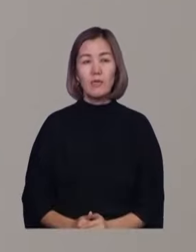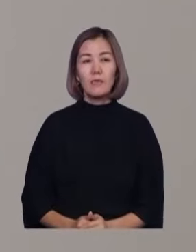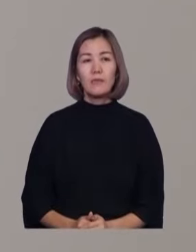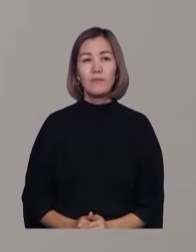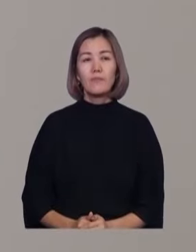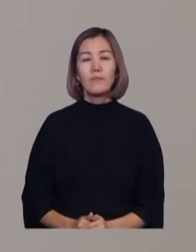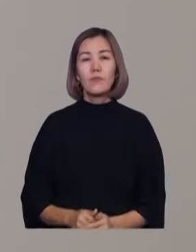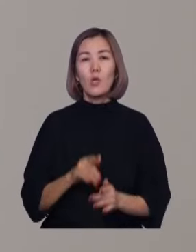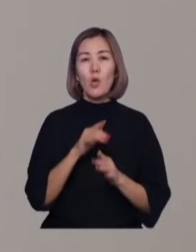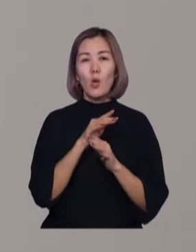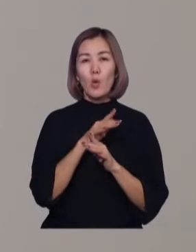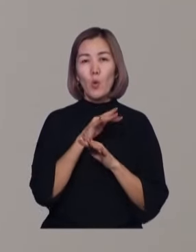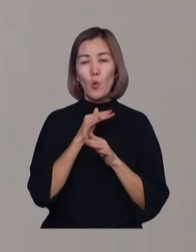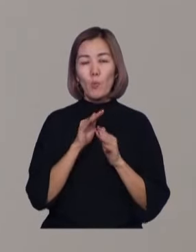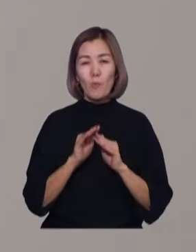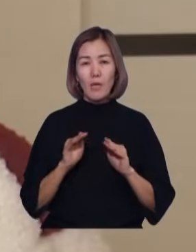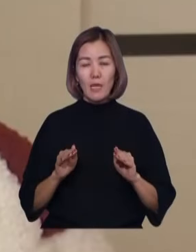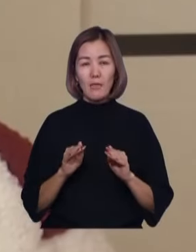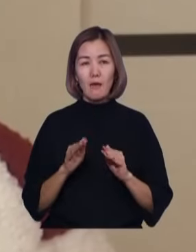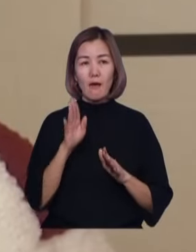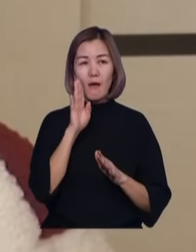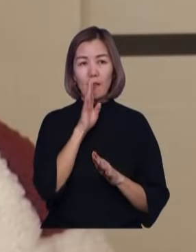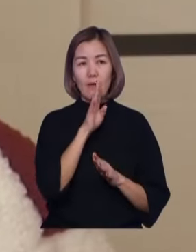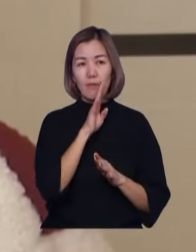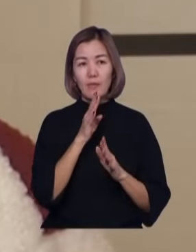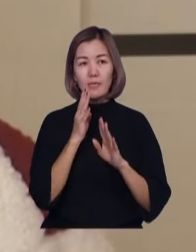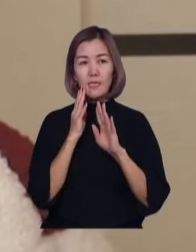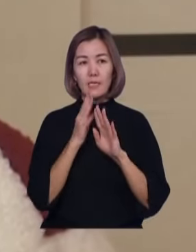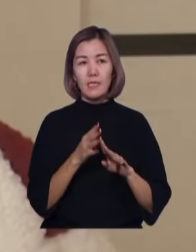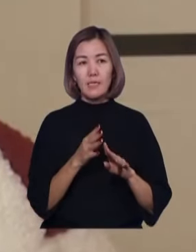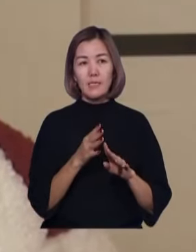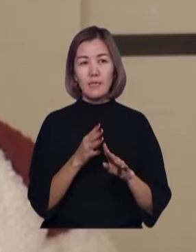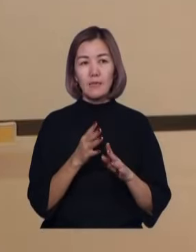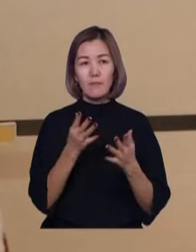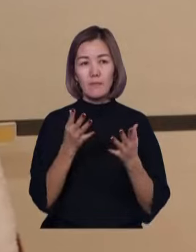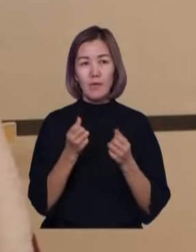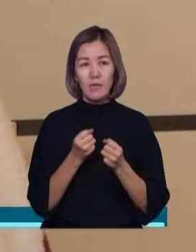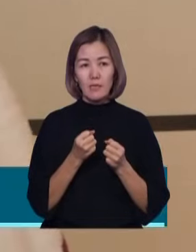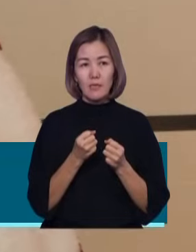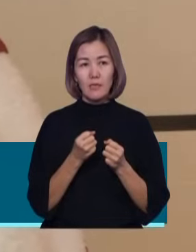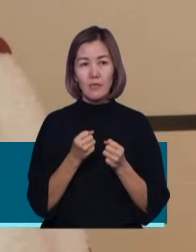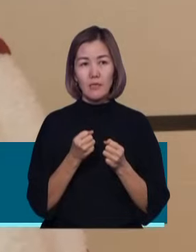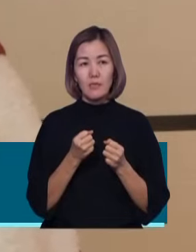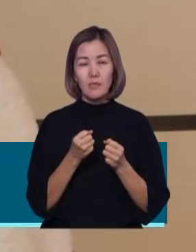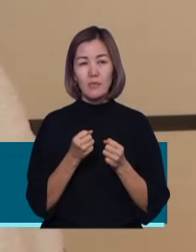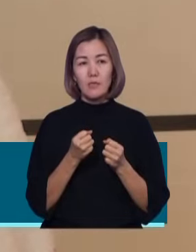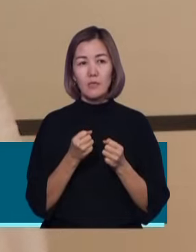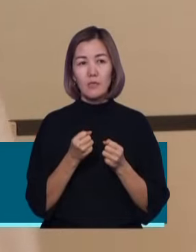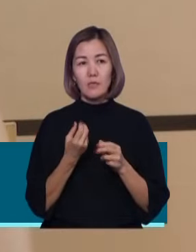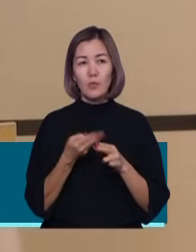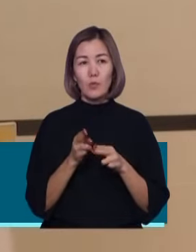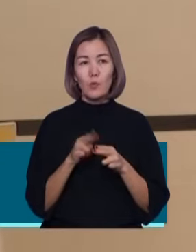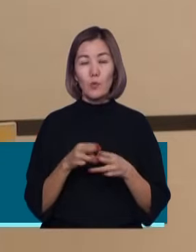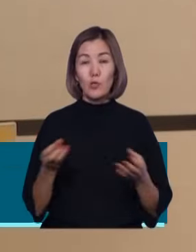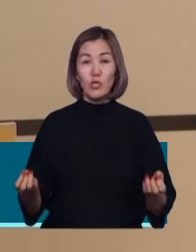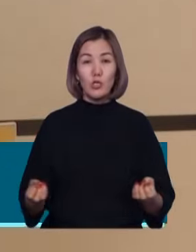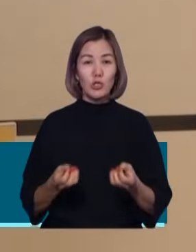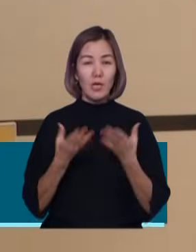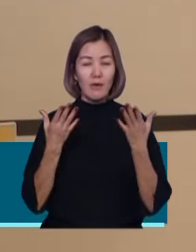Көп балалы анамын, Аллаға шүкір, кезегіміз жетіп, үй берілді. Берілді ватқа дейміз өте